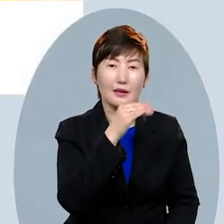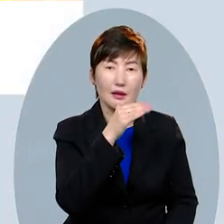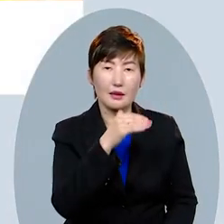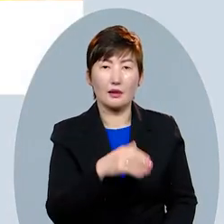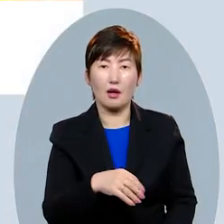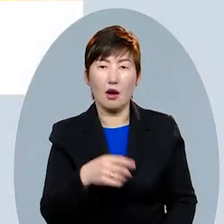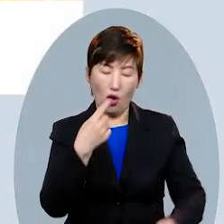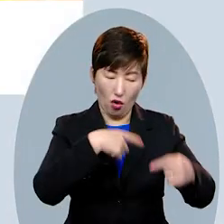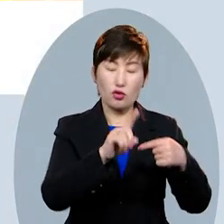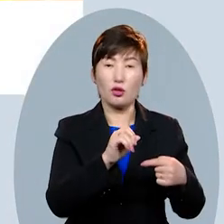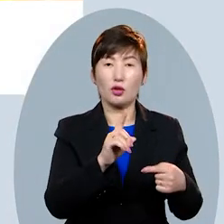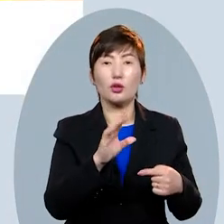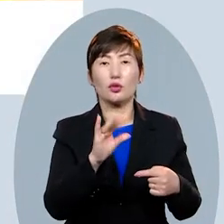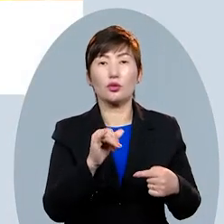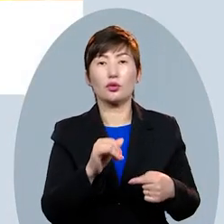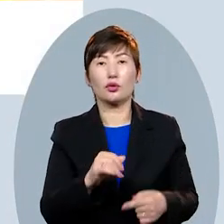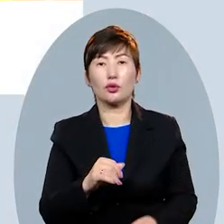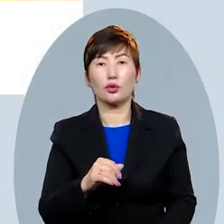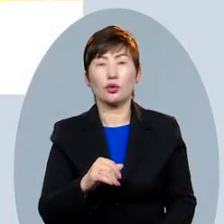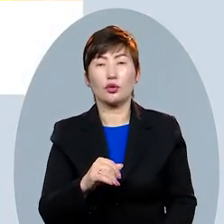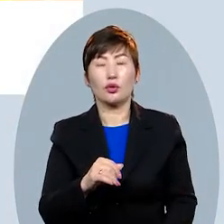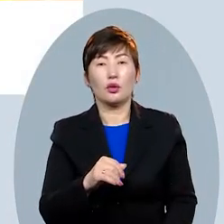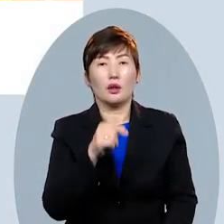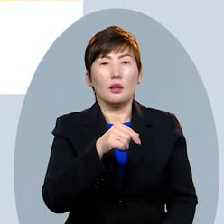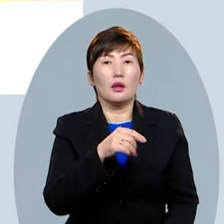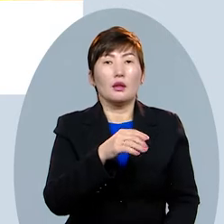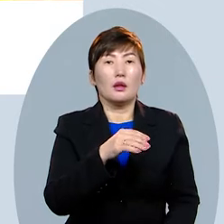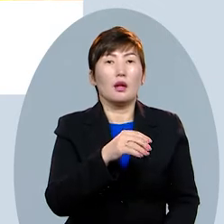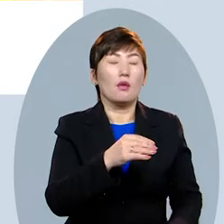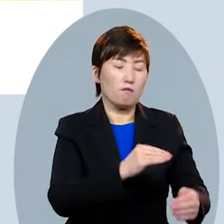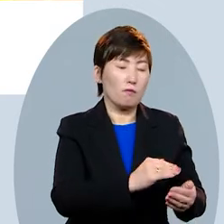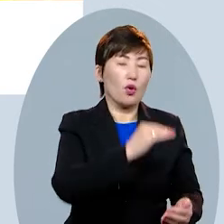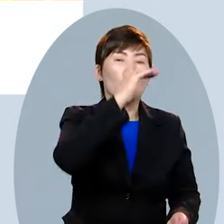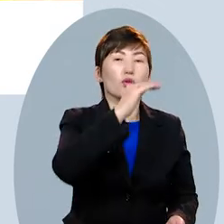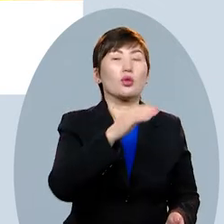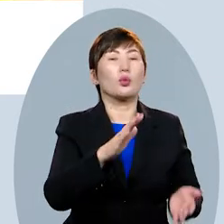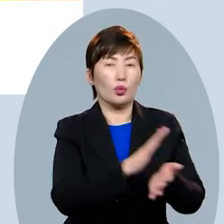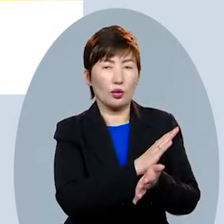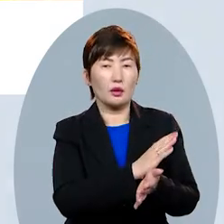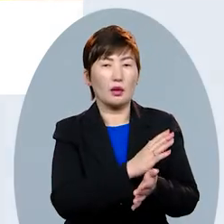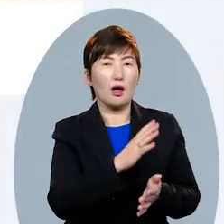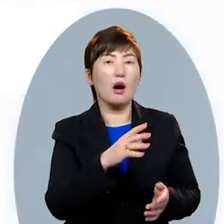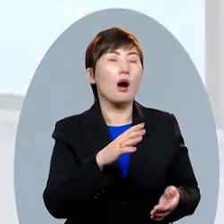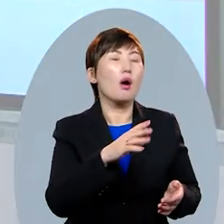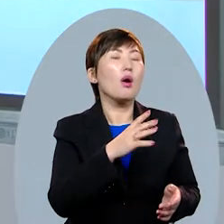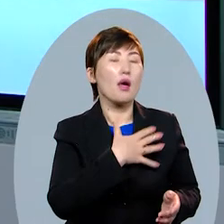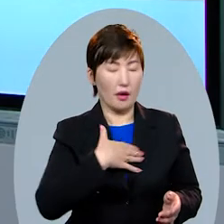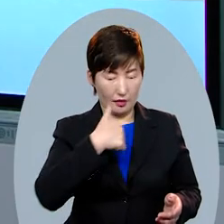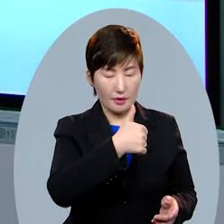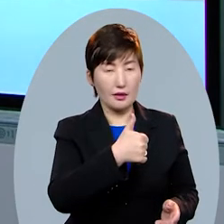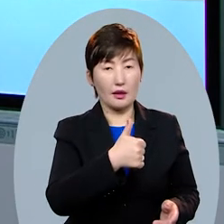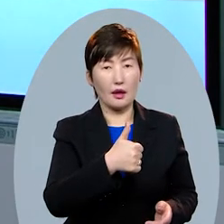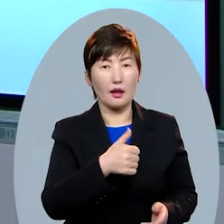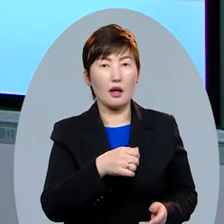насны хүүхдийн насны онцлогийн тухай авч үзье. Энэ насанд өсөх нь хурдан, бие махбод идэх нь амархан,